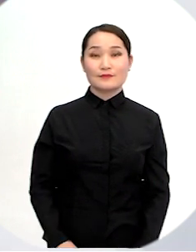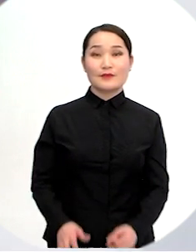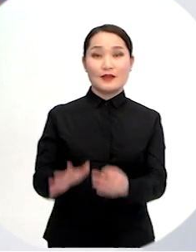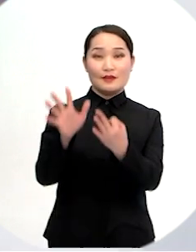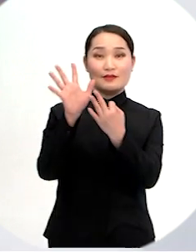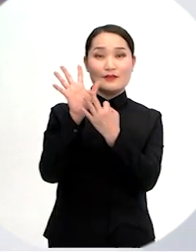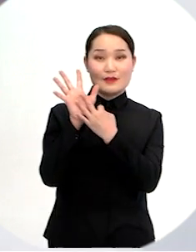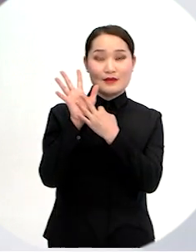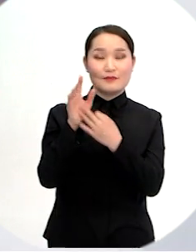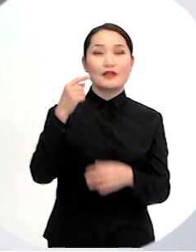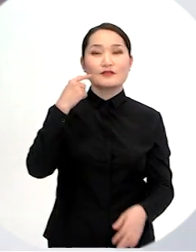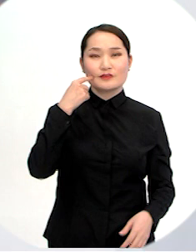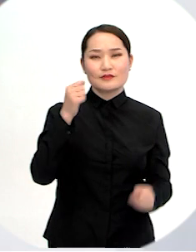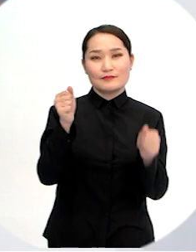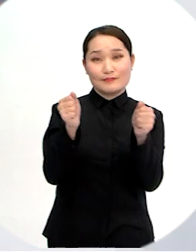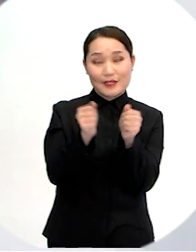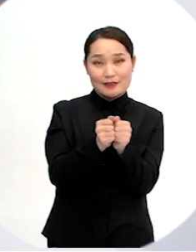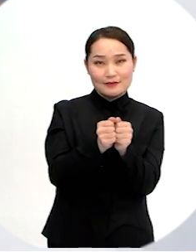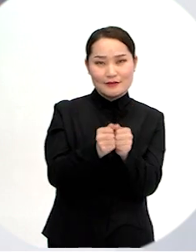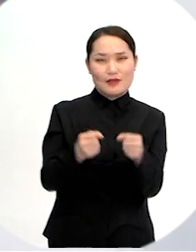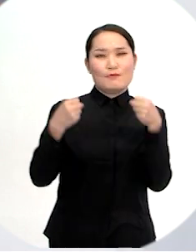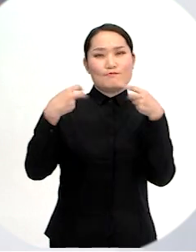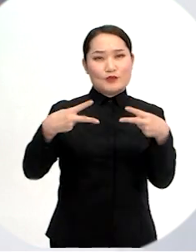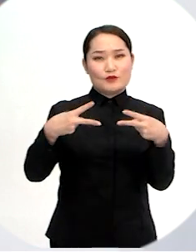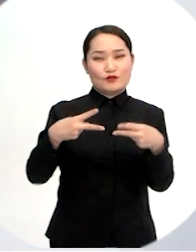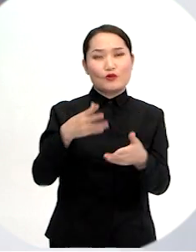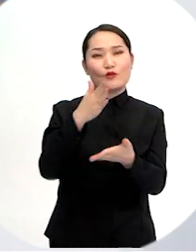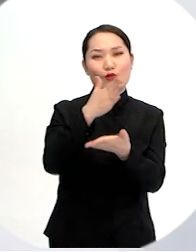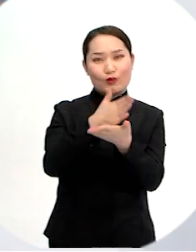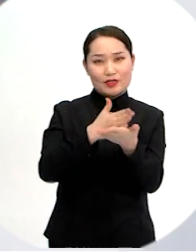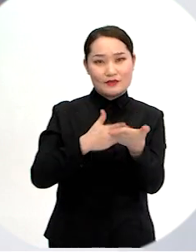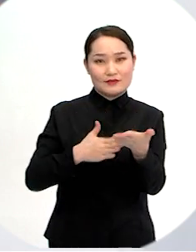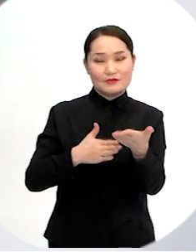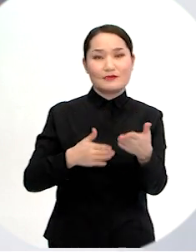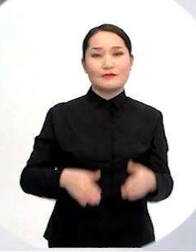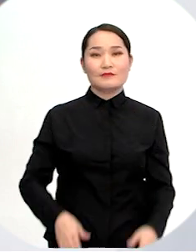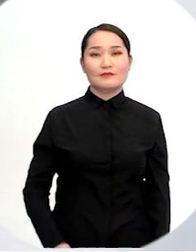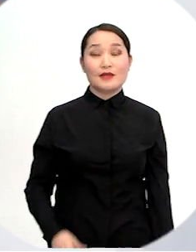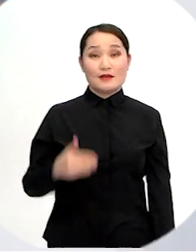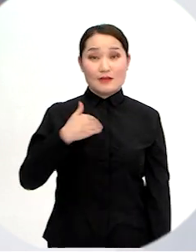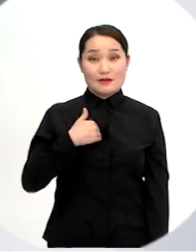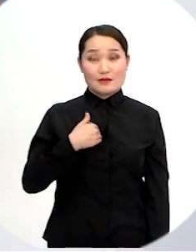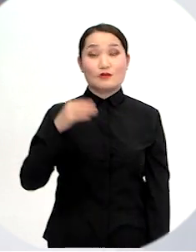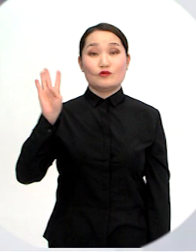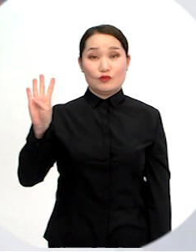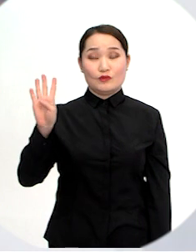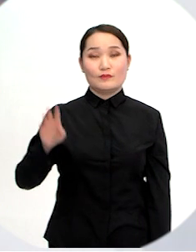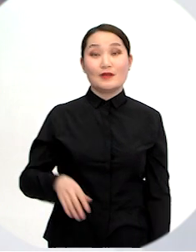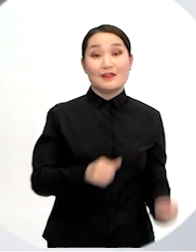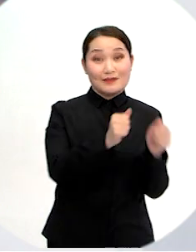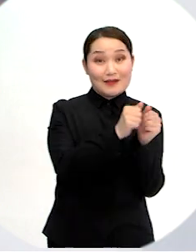Найман чихрийг би найзтайгаа тэнцүүхэн найрсаг гэгчин хуваана. Надад